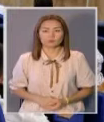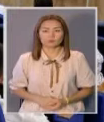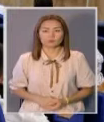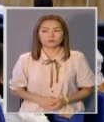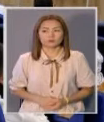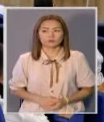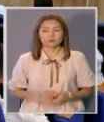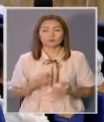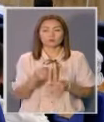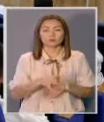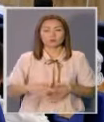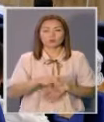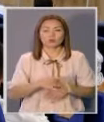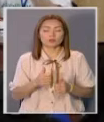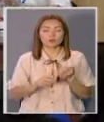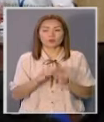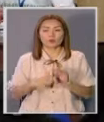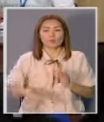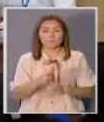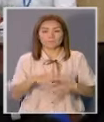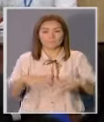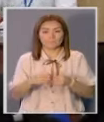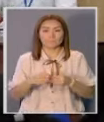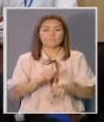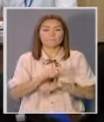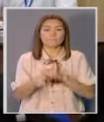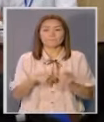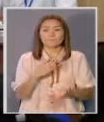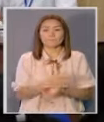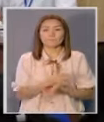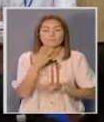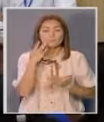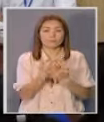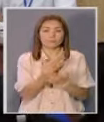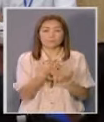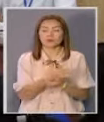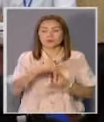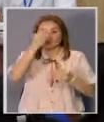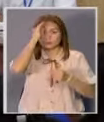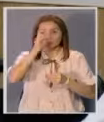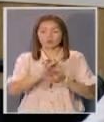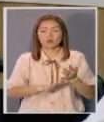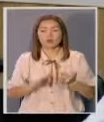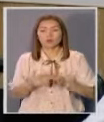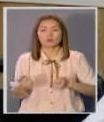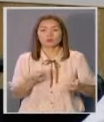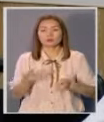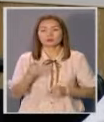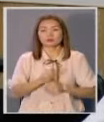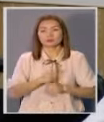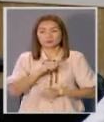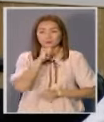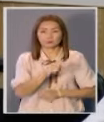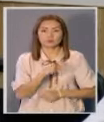Жоба аясында алдымен еліміздегі әр ауылда, әр отбасында сауалнама жүргізіліп, статистикалық ақпарат алынады. Кейін ауылдарда жүргізілетін скрининг